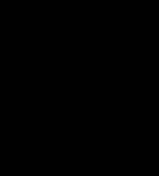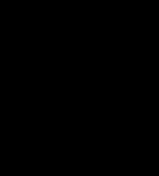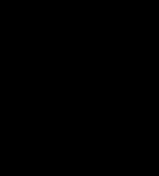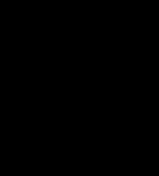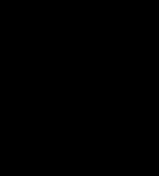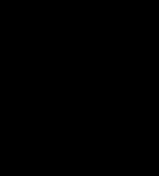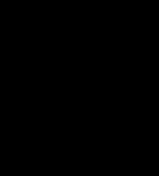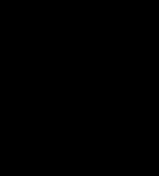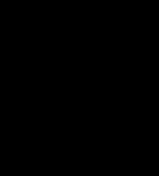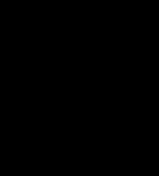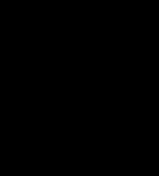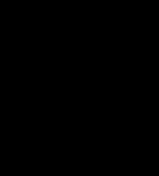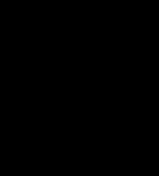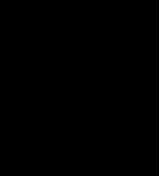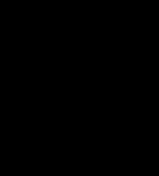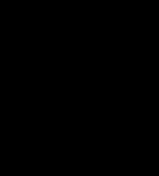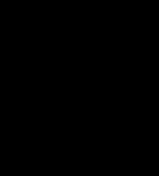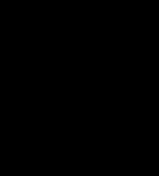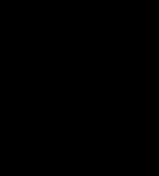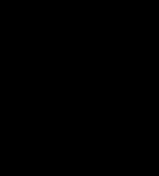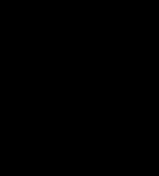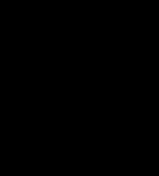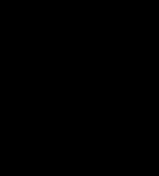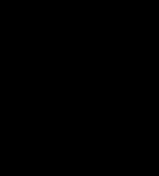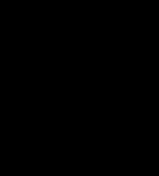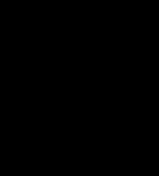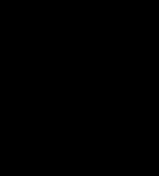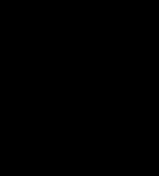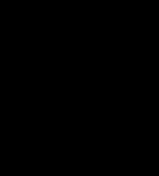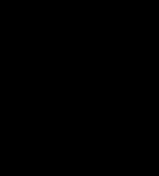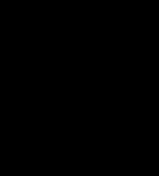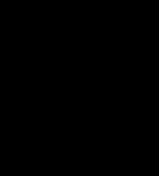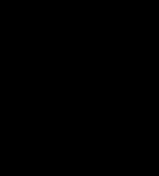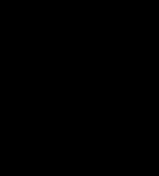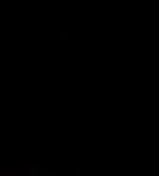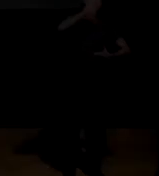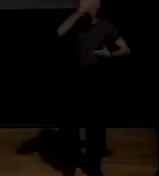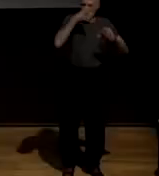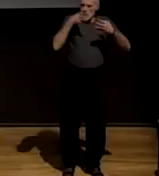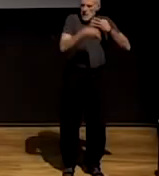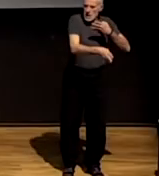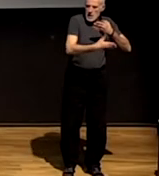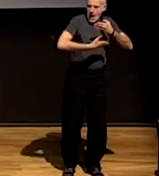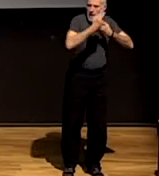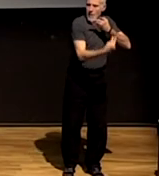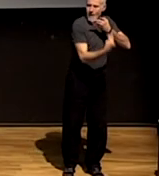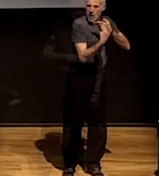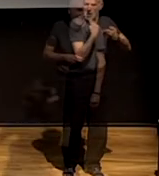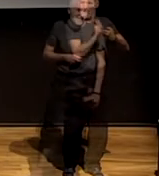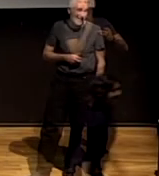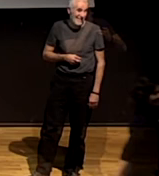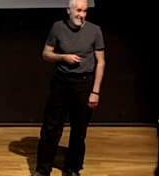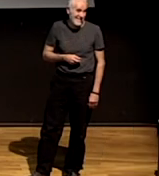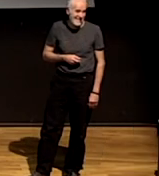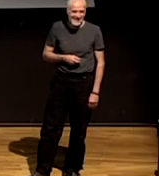à travers des écrans opaque sans qu'il ne voit l'homme ah oui après il vient sur l'épaule